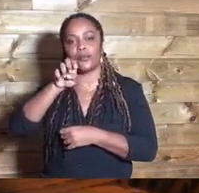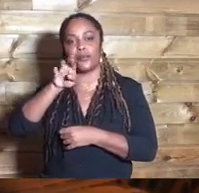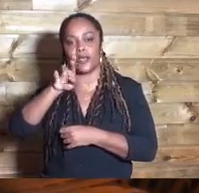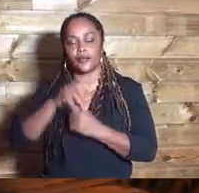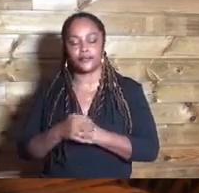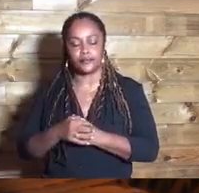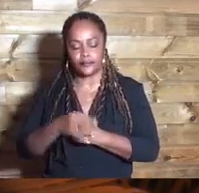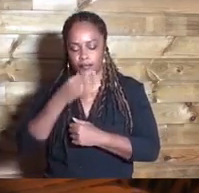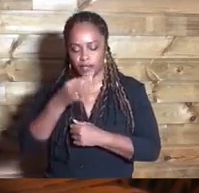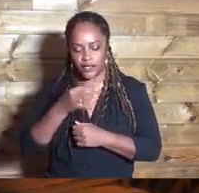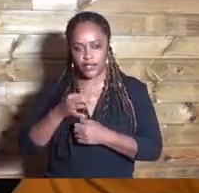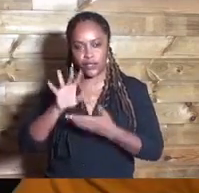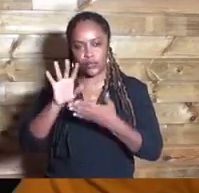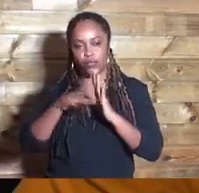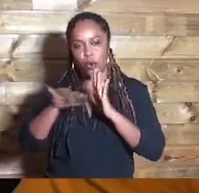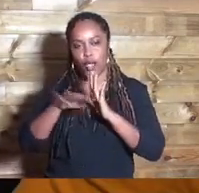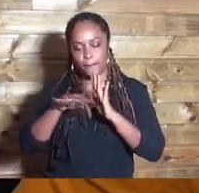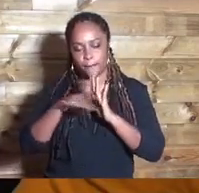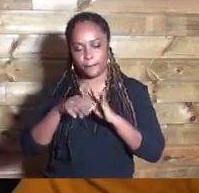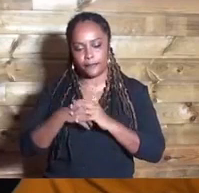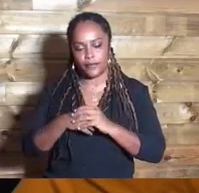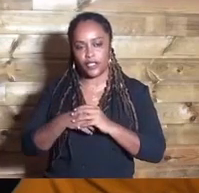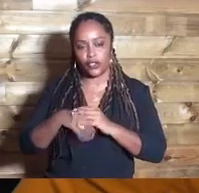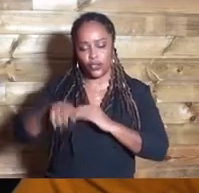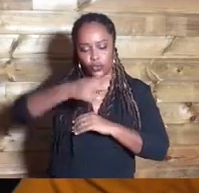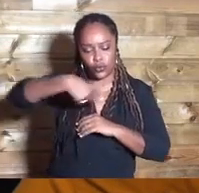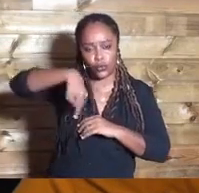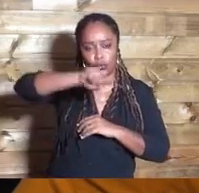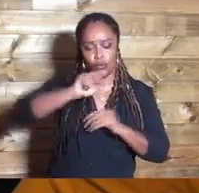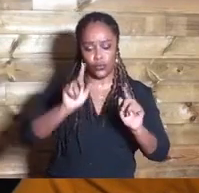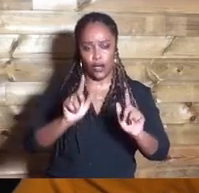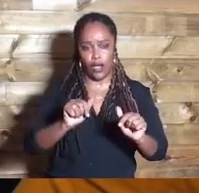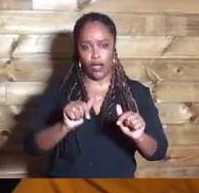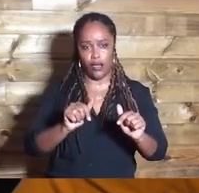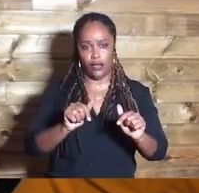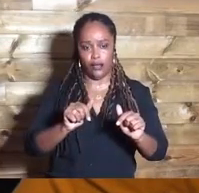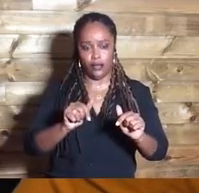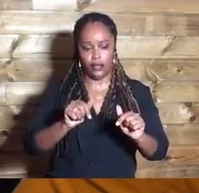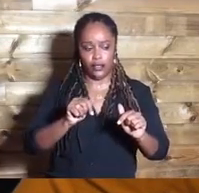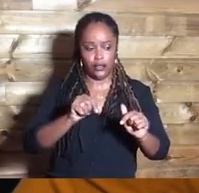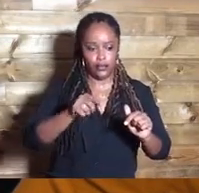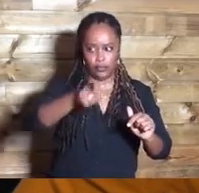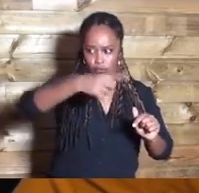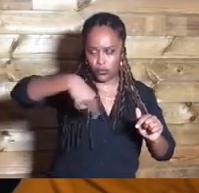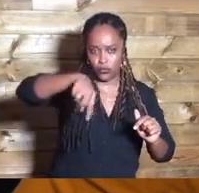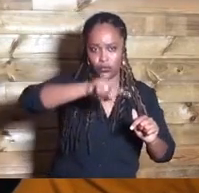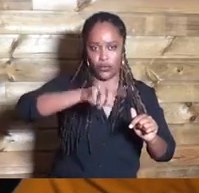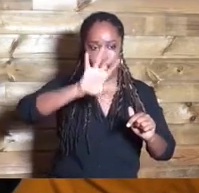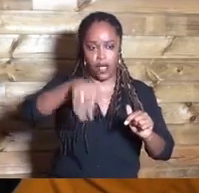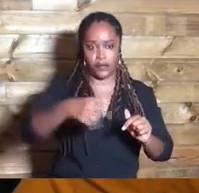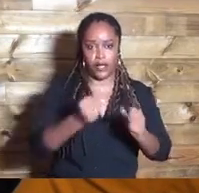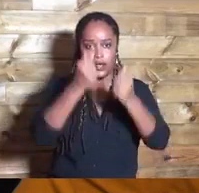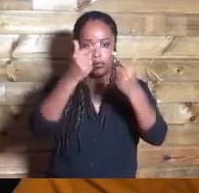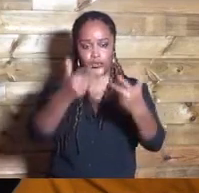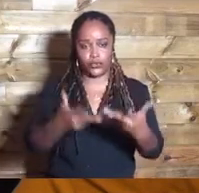trois. Eh bien, c'est ça que nous décidons de faire. Nous là pour faire nous, vin on l'eau, et c'est comme ça que nous mettons à deux ou